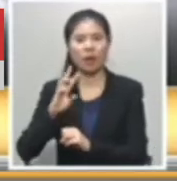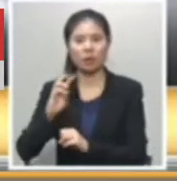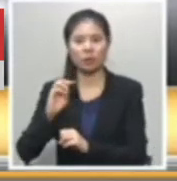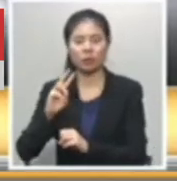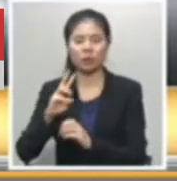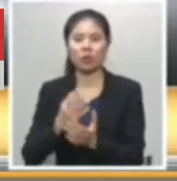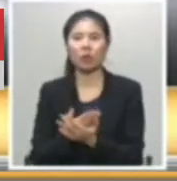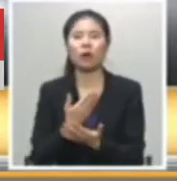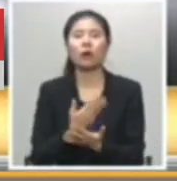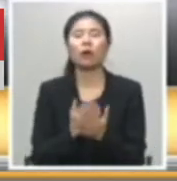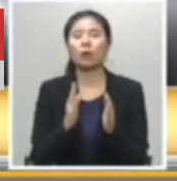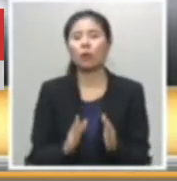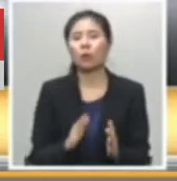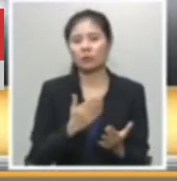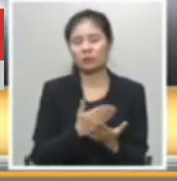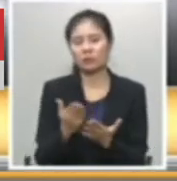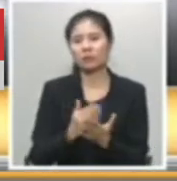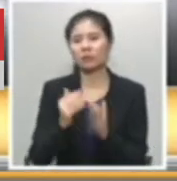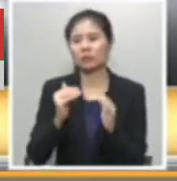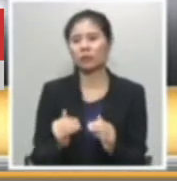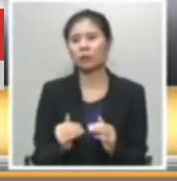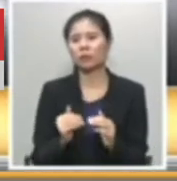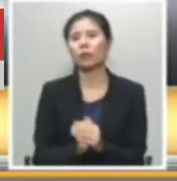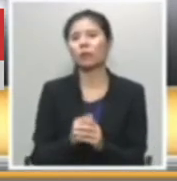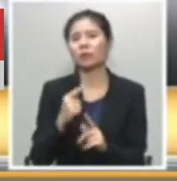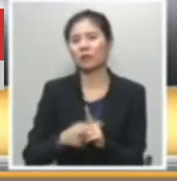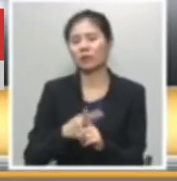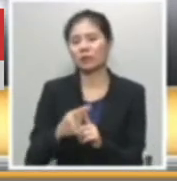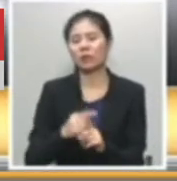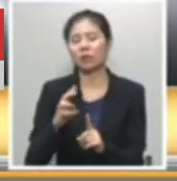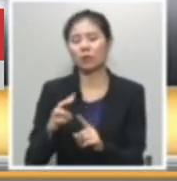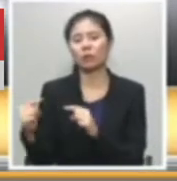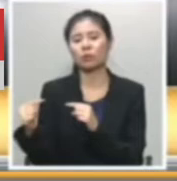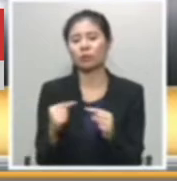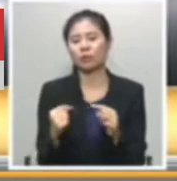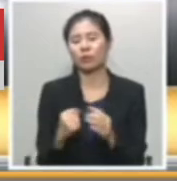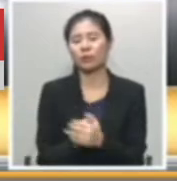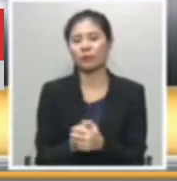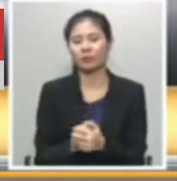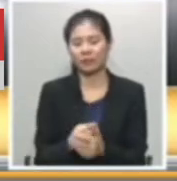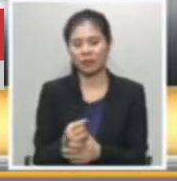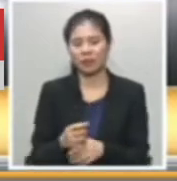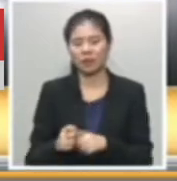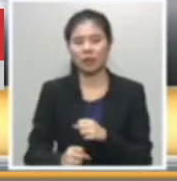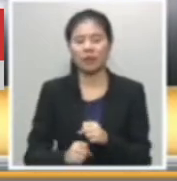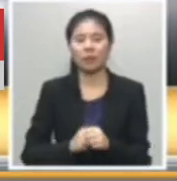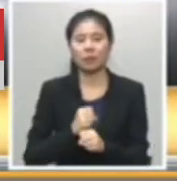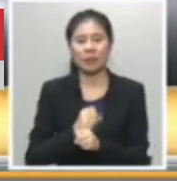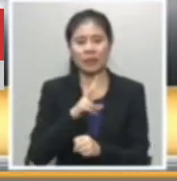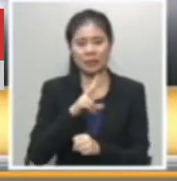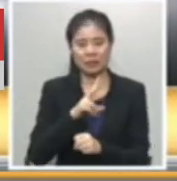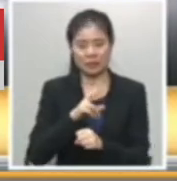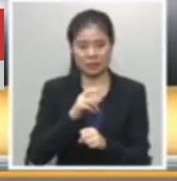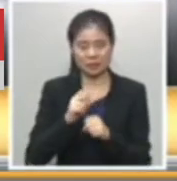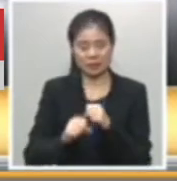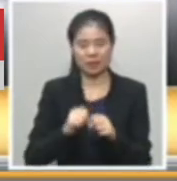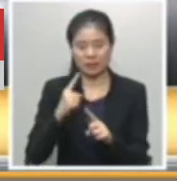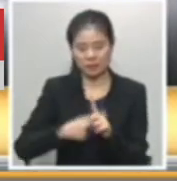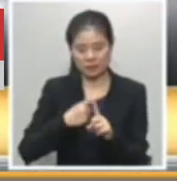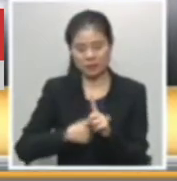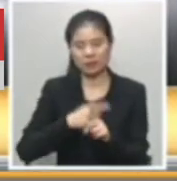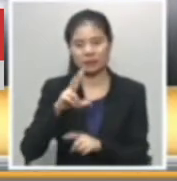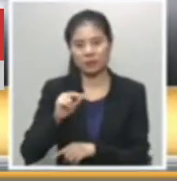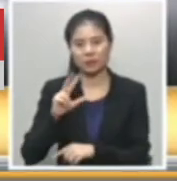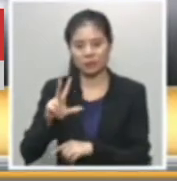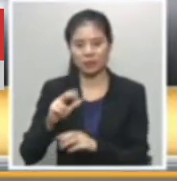ง6เดือนต่อเนื่องนะครับแล้วก็เป็นตัวเลขที่ต่ำที่สุดในรอบ33เดือนนั่นก็